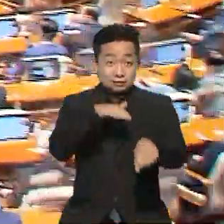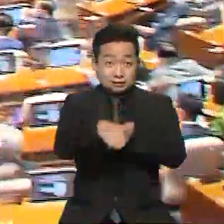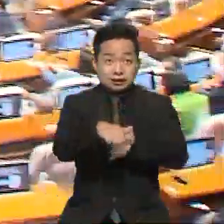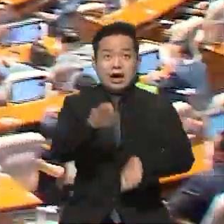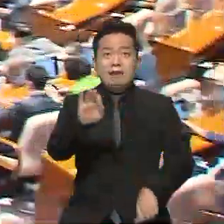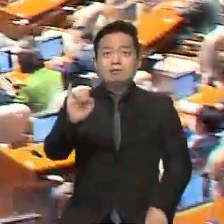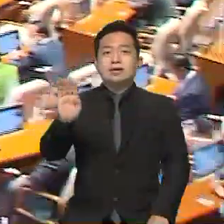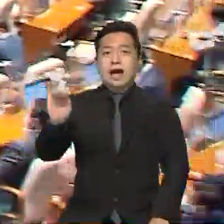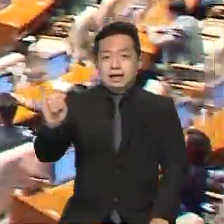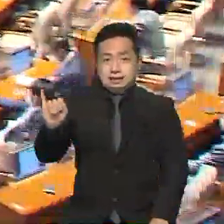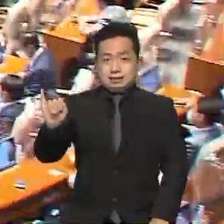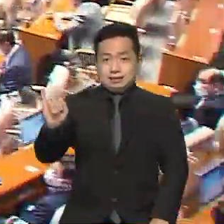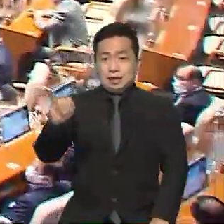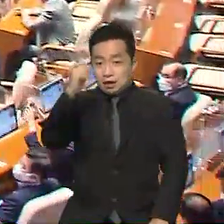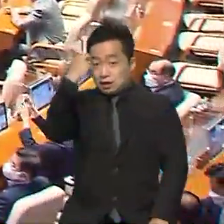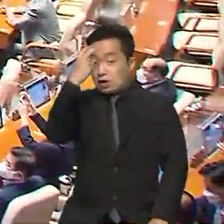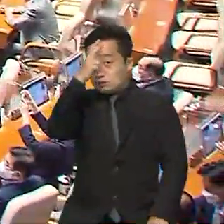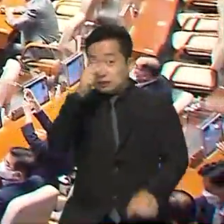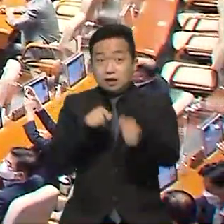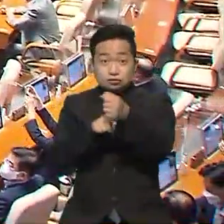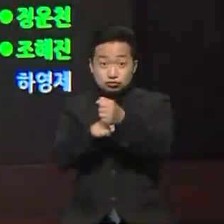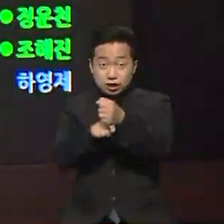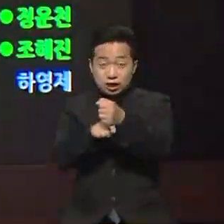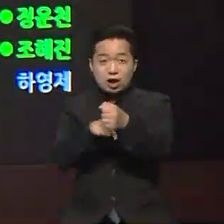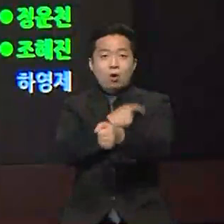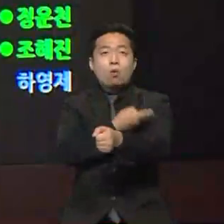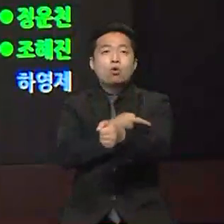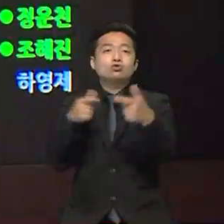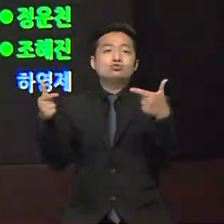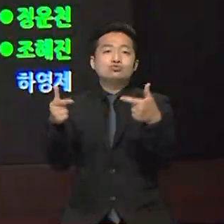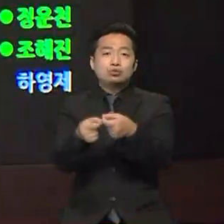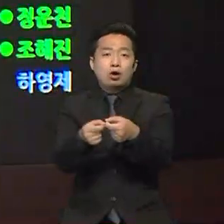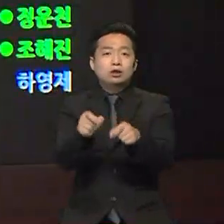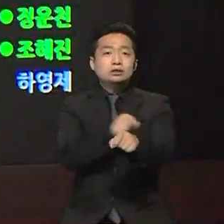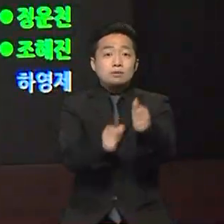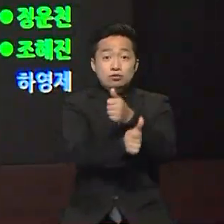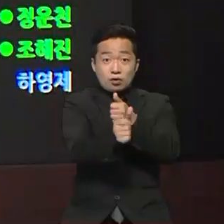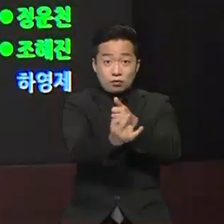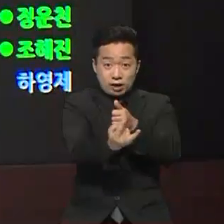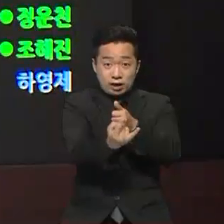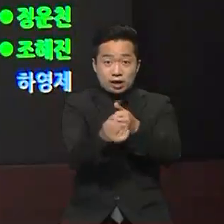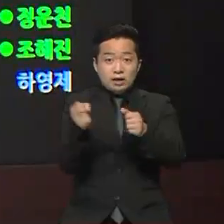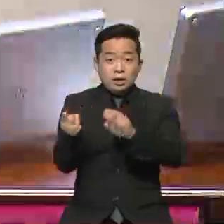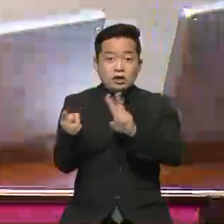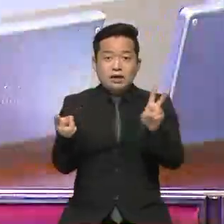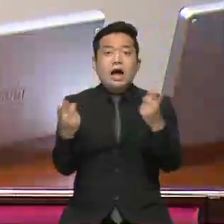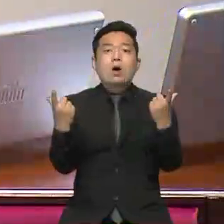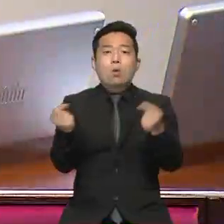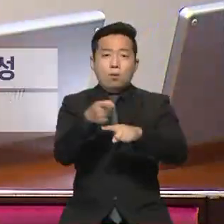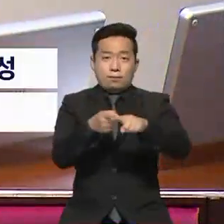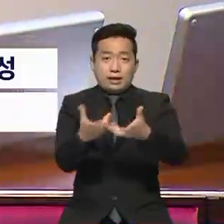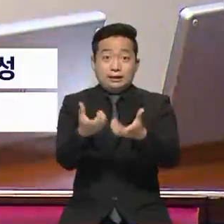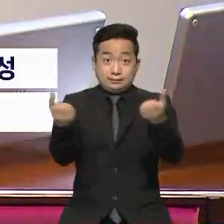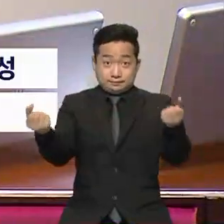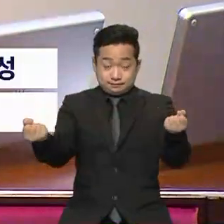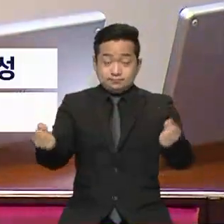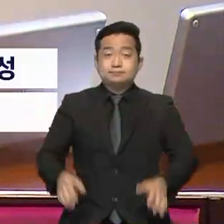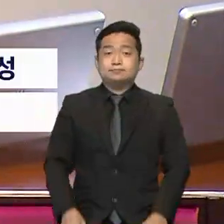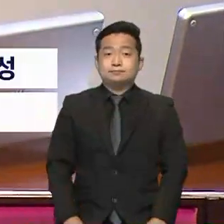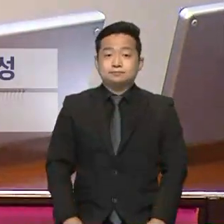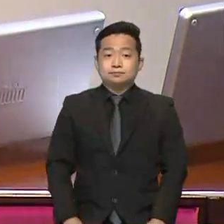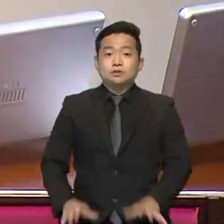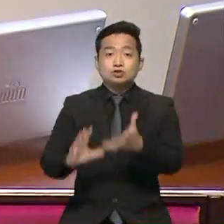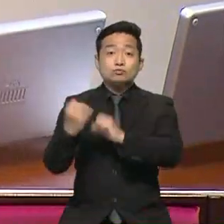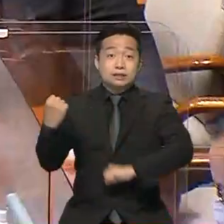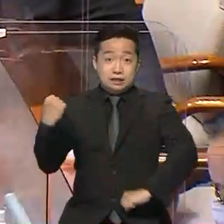등 검찰 수사권 축소 법안의 후속 조치를 논의할 특위는 여야 동수로 구성하기로 했습니다. 다만